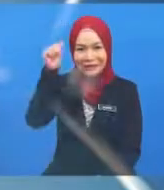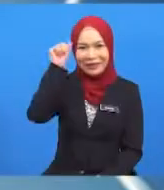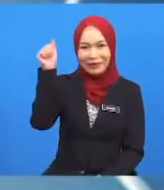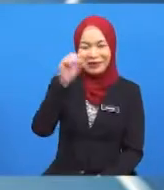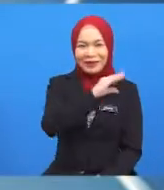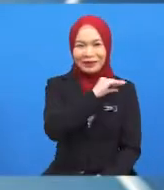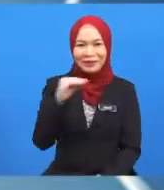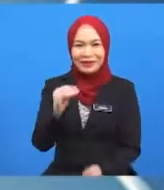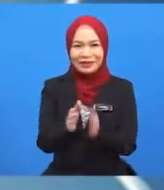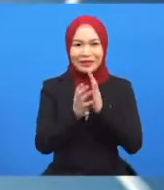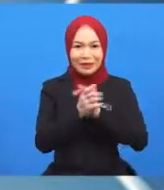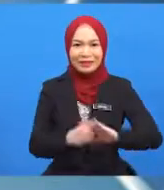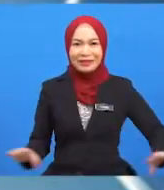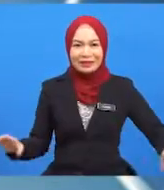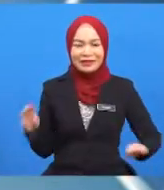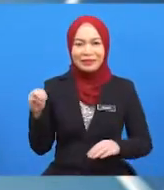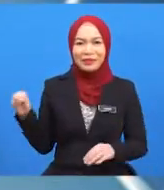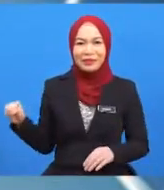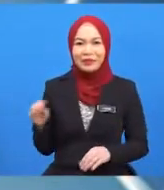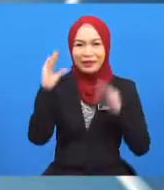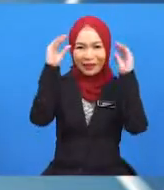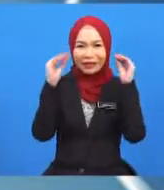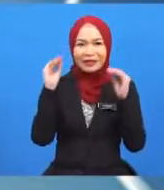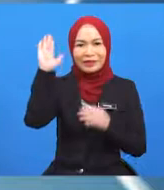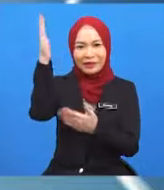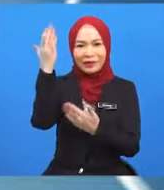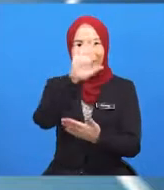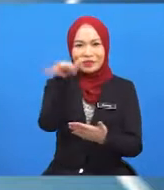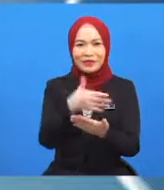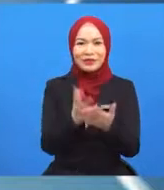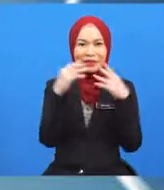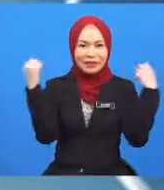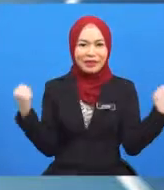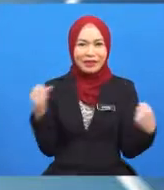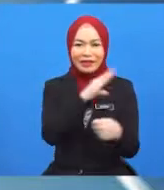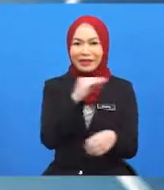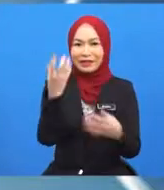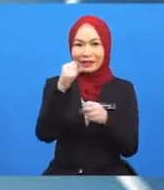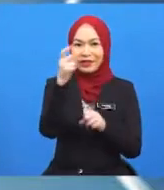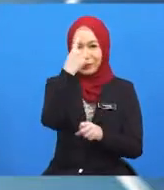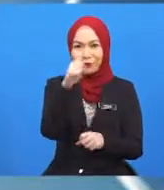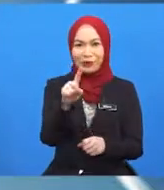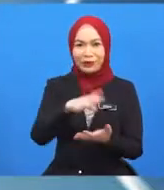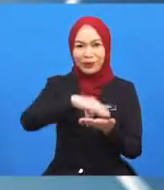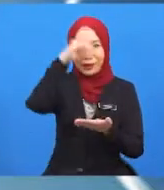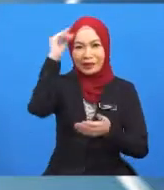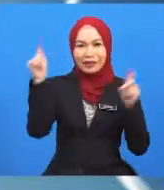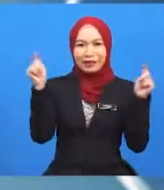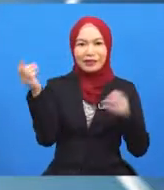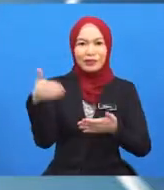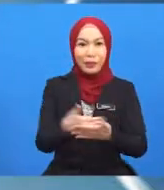Assalamualaikum dan selamat sejahtera murid-murid. Cikgu harap murid-murid dalam keadaan sihat dan telah bersedia untuk belajar topik baru pada hari